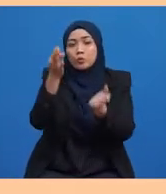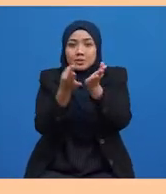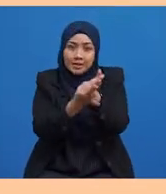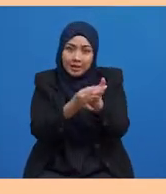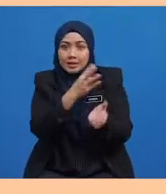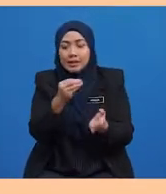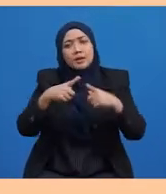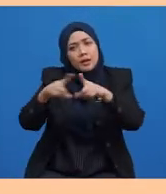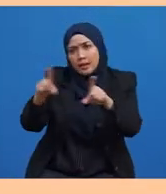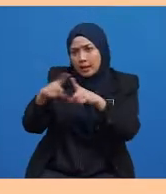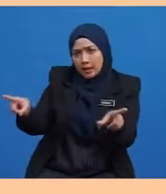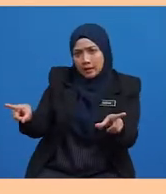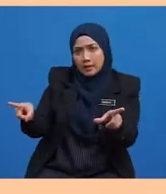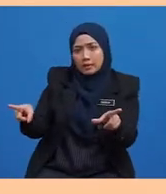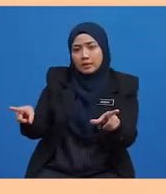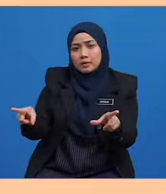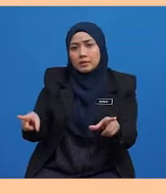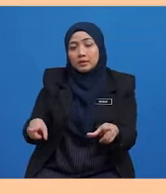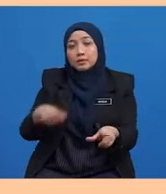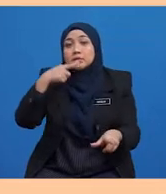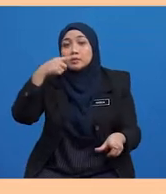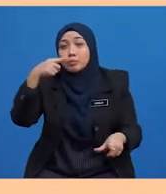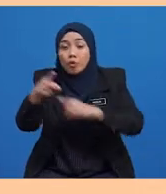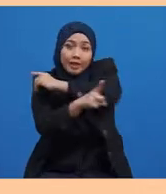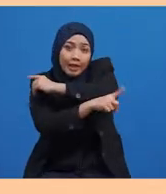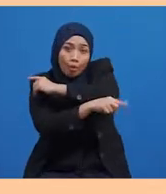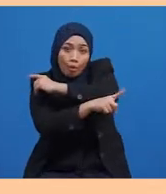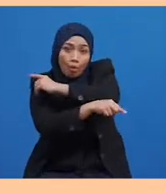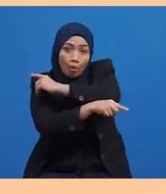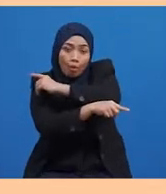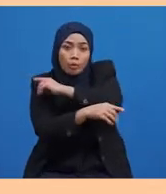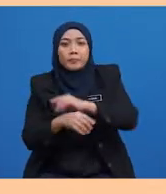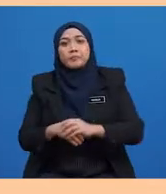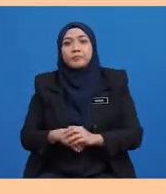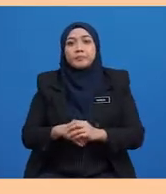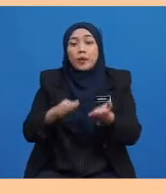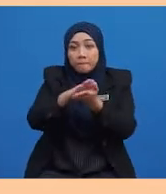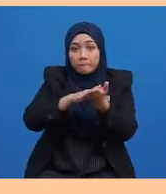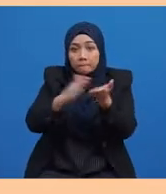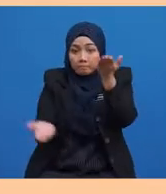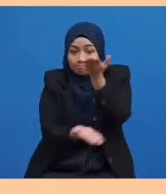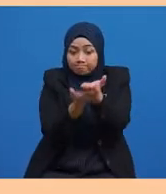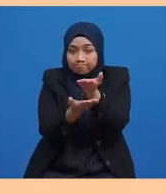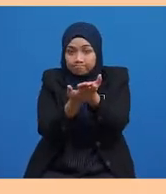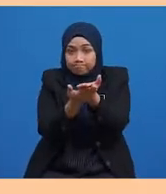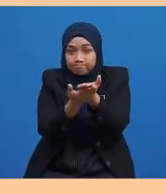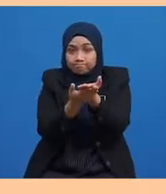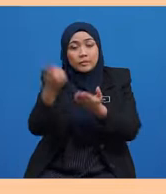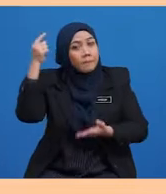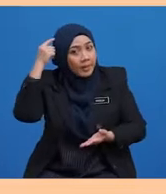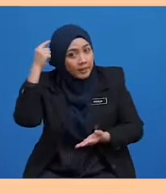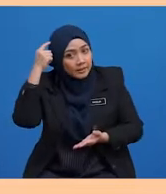sen dan lain-lain disebut ekor. Permukaan di sebaliknya